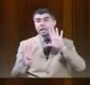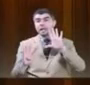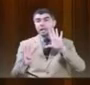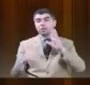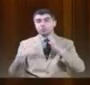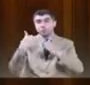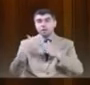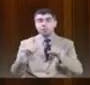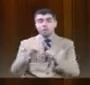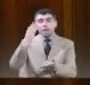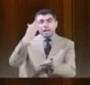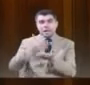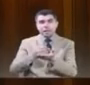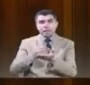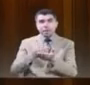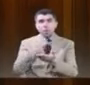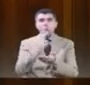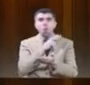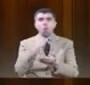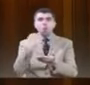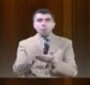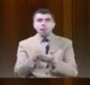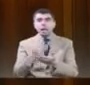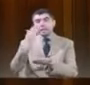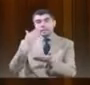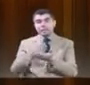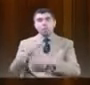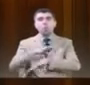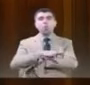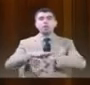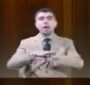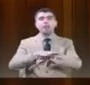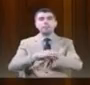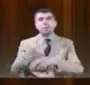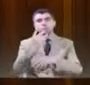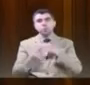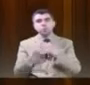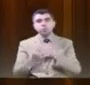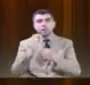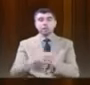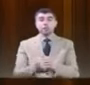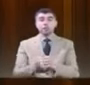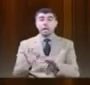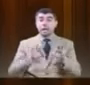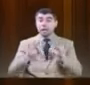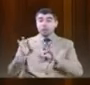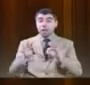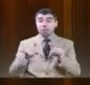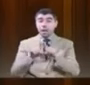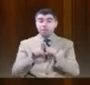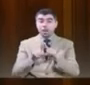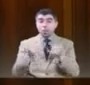النص كتأديها الدولة والنص كتأديها الموظفين. وإذا لم يتخذ أي إجراء سيتوقف